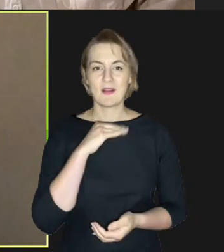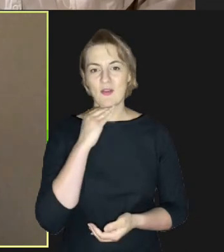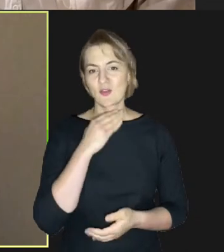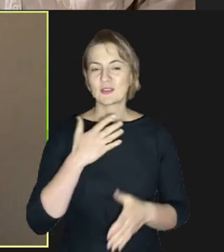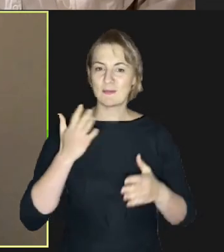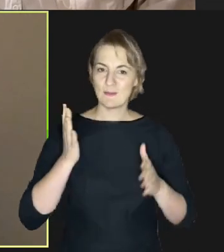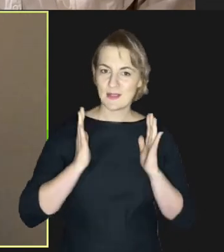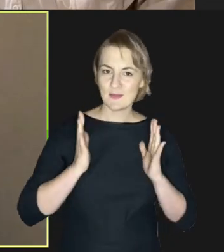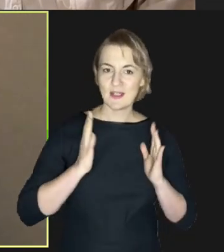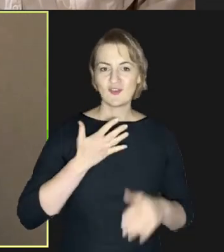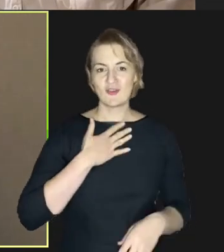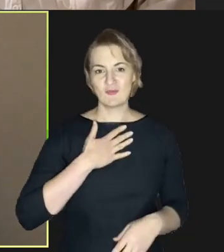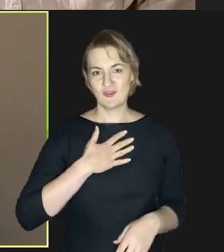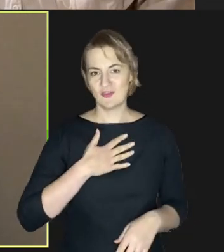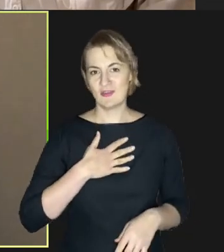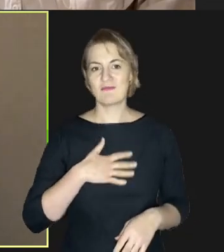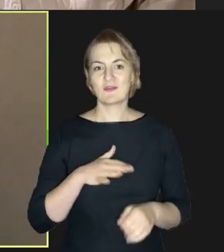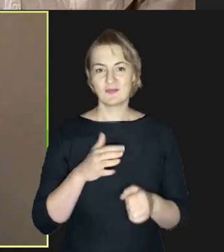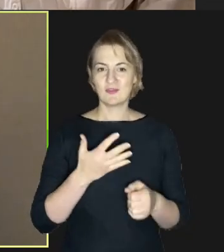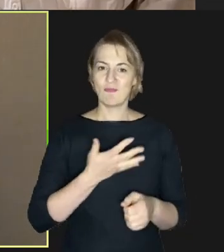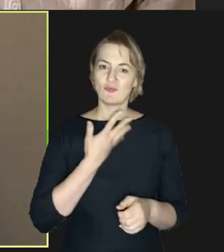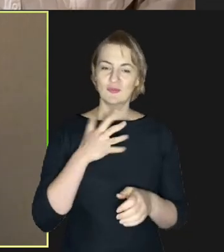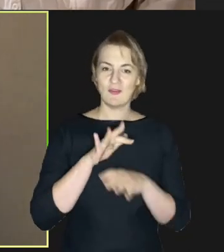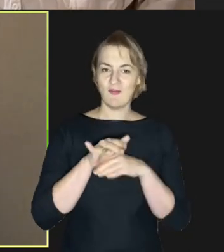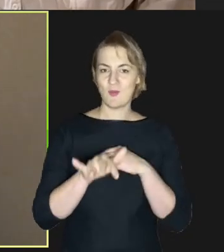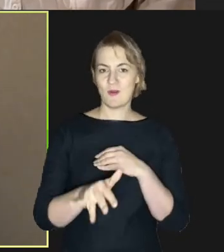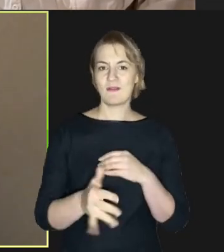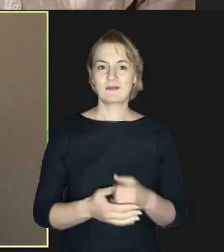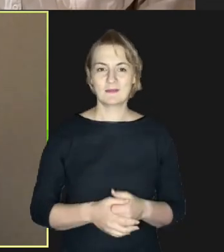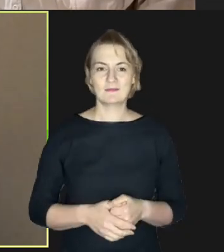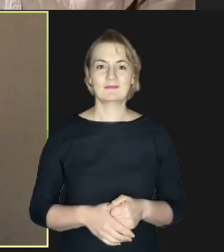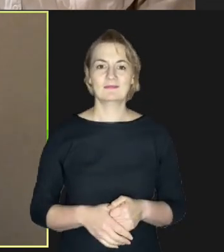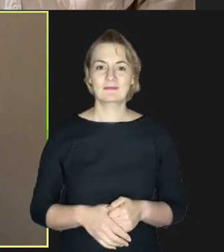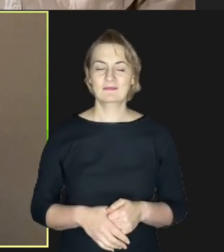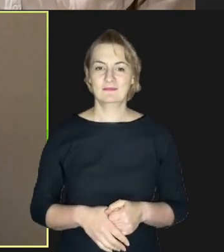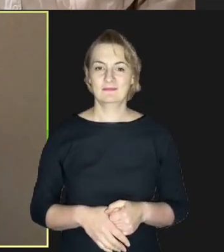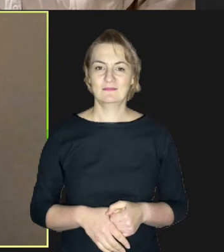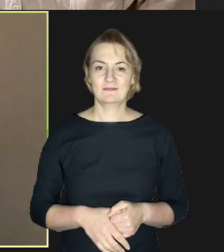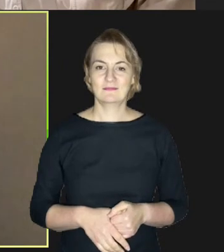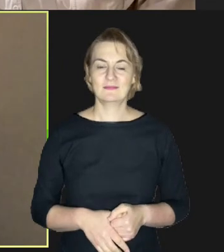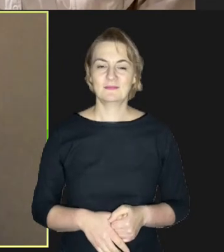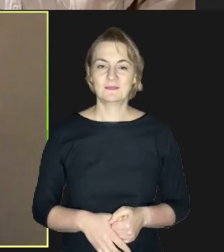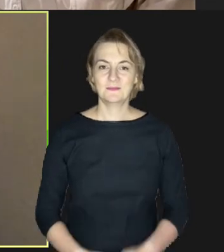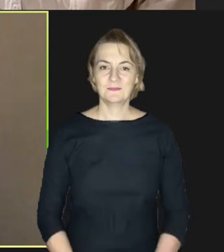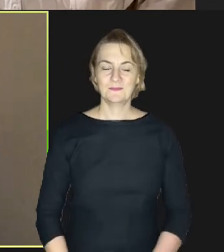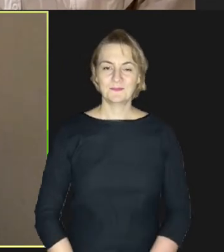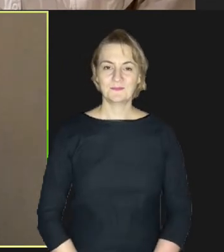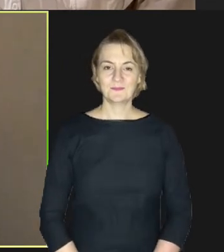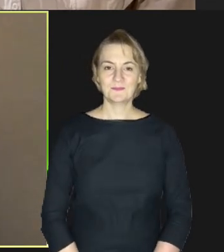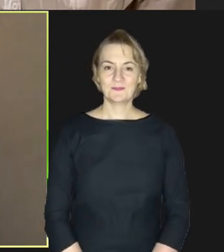przyjemności, i poczucia wpływu, prawda? I znaczenia, i popularności.